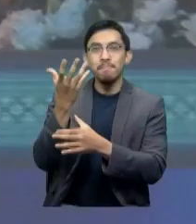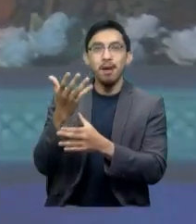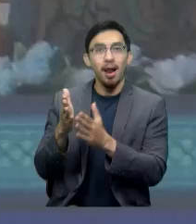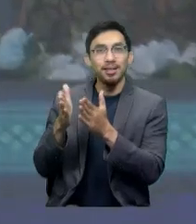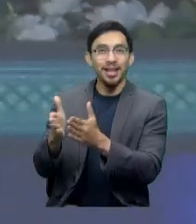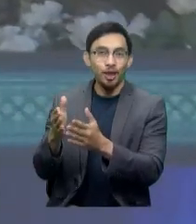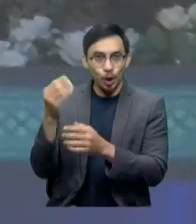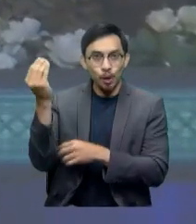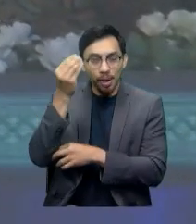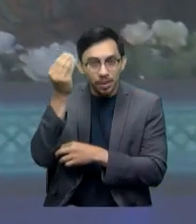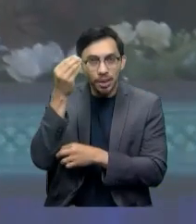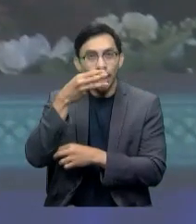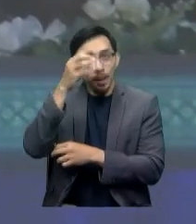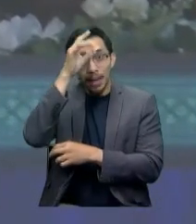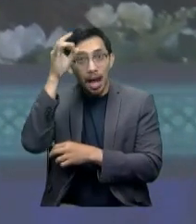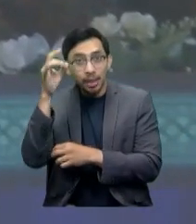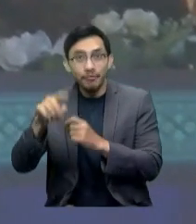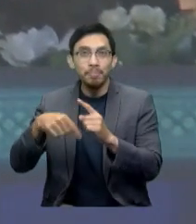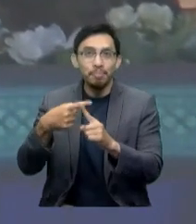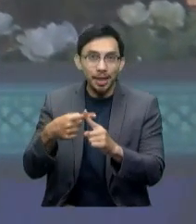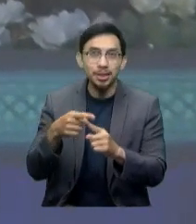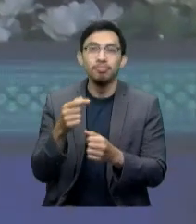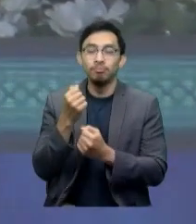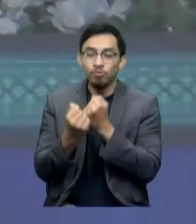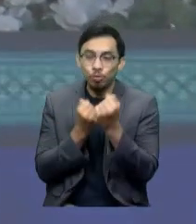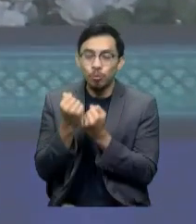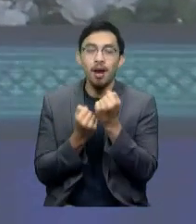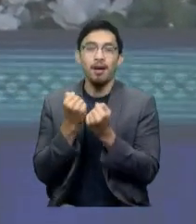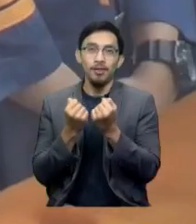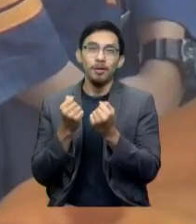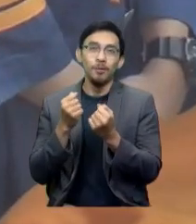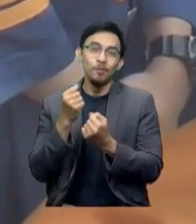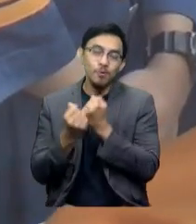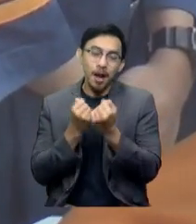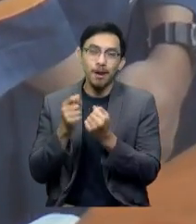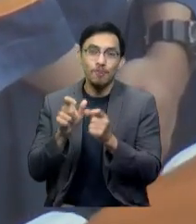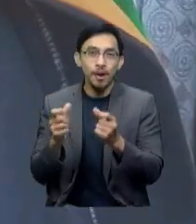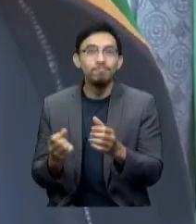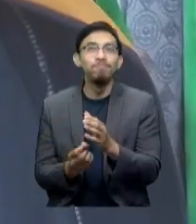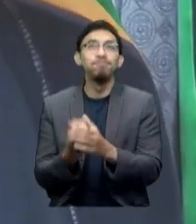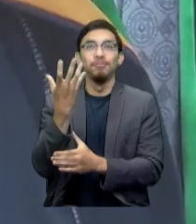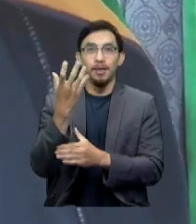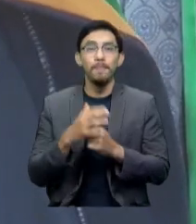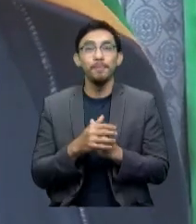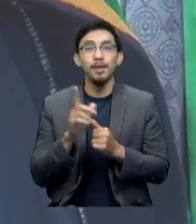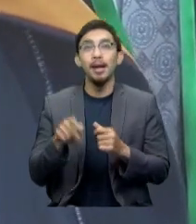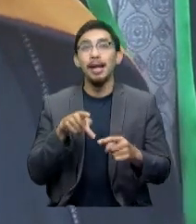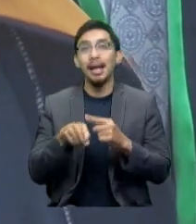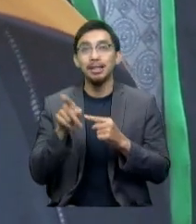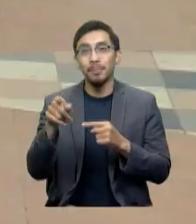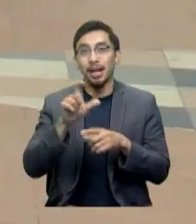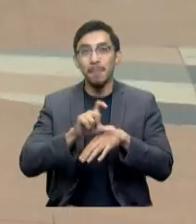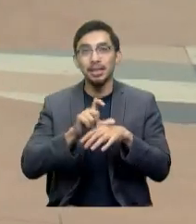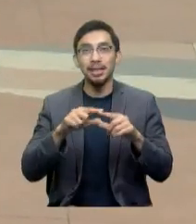sektor pariwisata dan ekonomi kreatif serta berdaya juang wirausaha. Menparekraf juga meresmikan Masjid Ar-Rasyid di